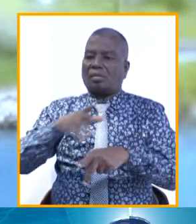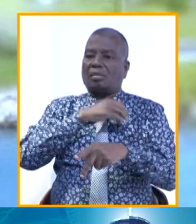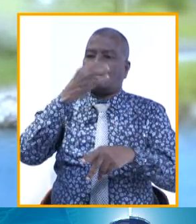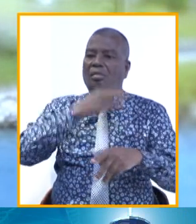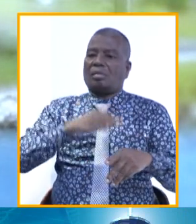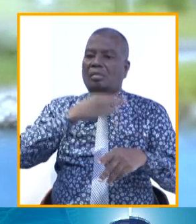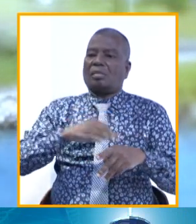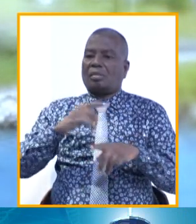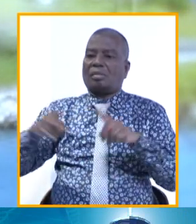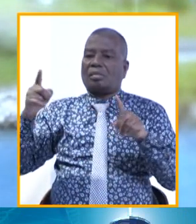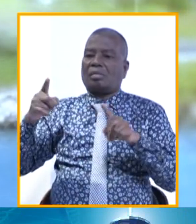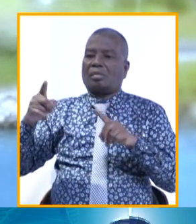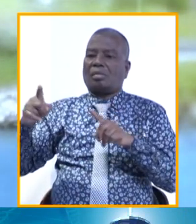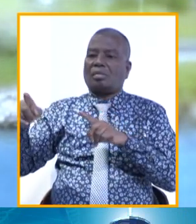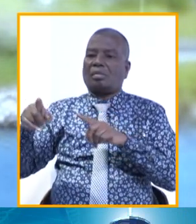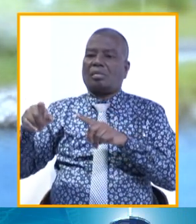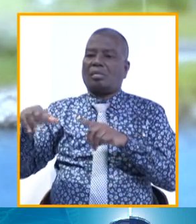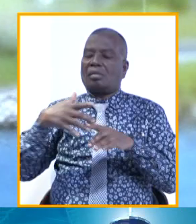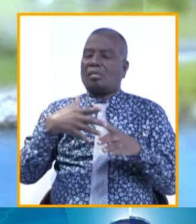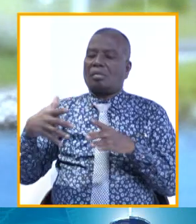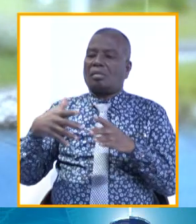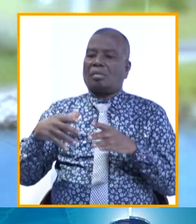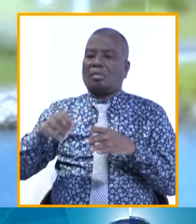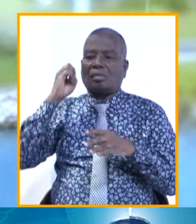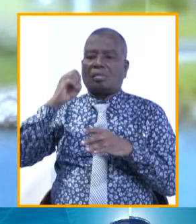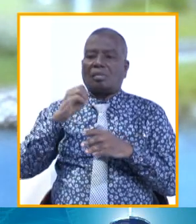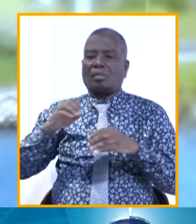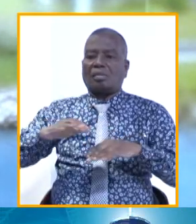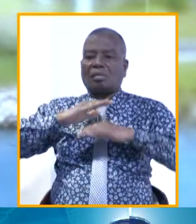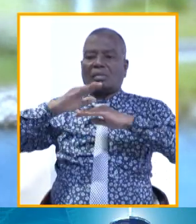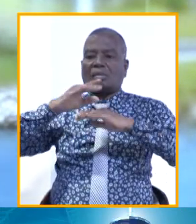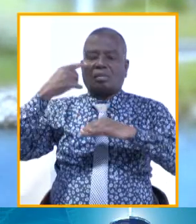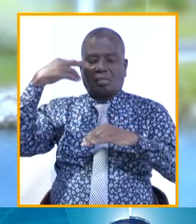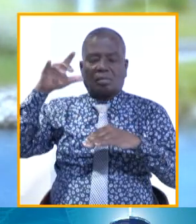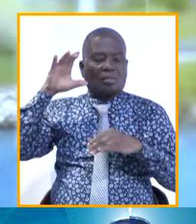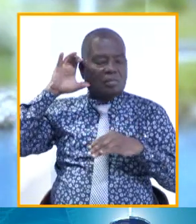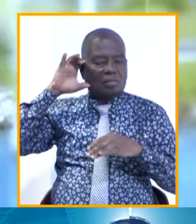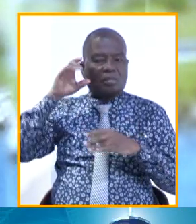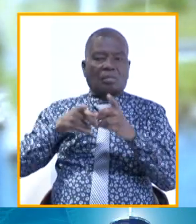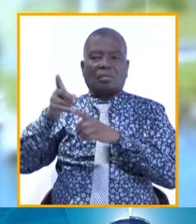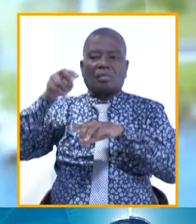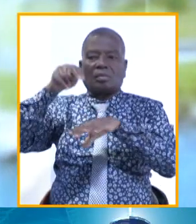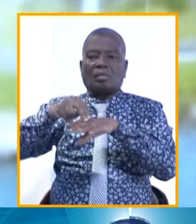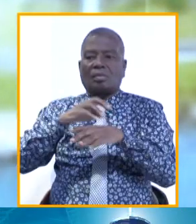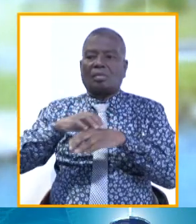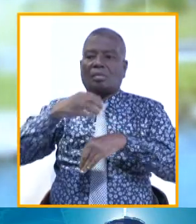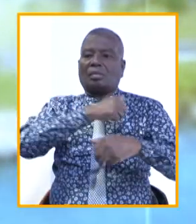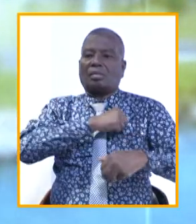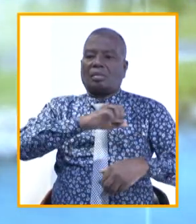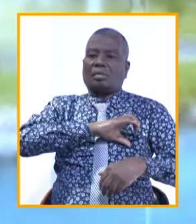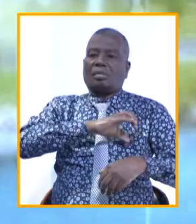biens. Mais les opérations Épervier ont-elles été satisfaisantes? Écoutons la direction générale de la